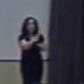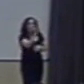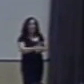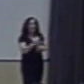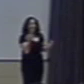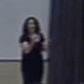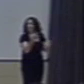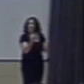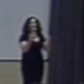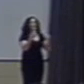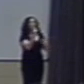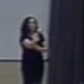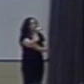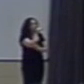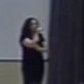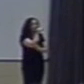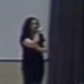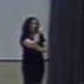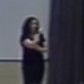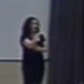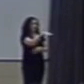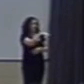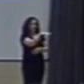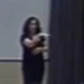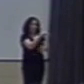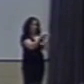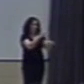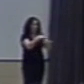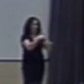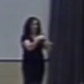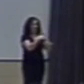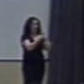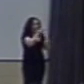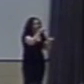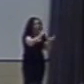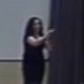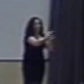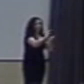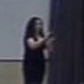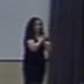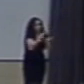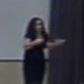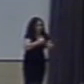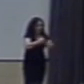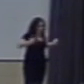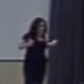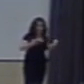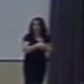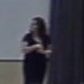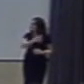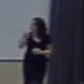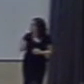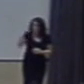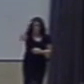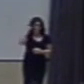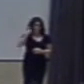del Twitter l'espai per abocar aquestes reflexions i per fer el seu periodisme, no? Sí, sí, sí, és una mica el que m'he trobat en